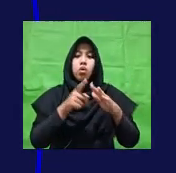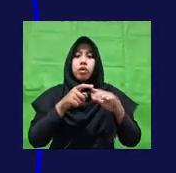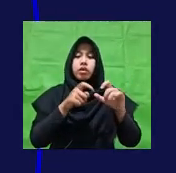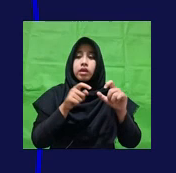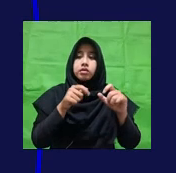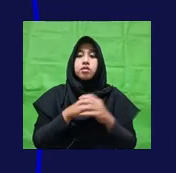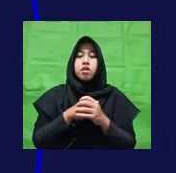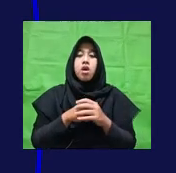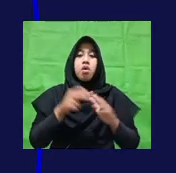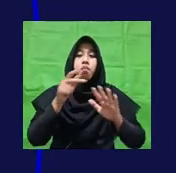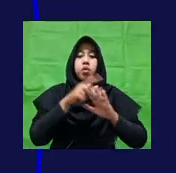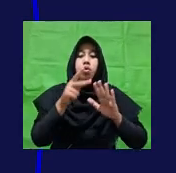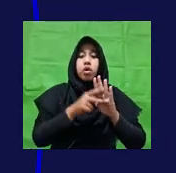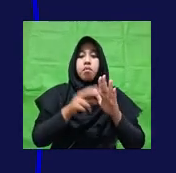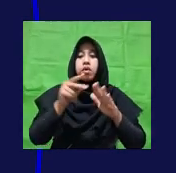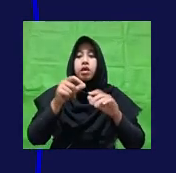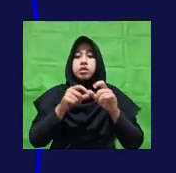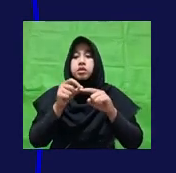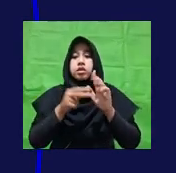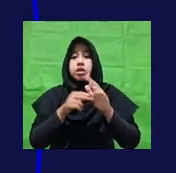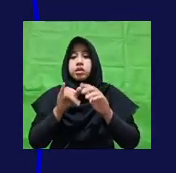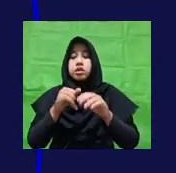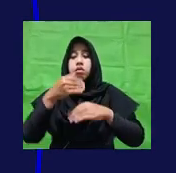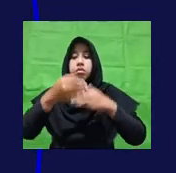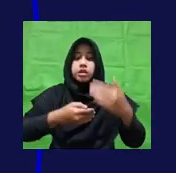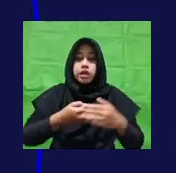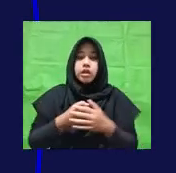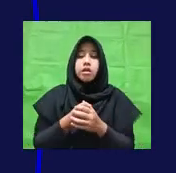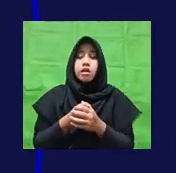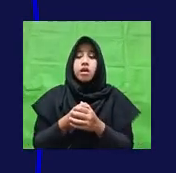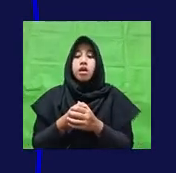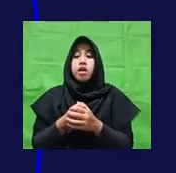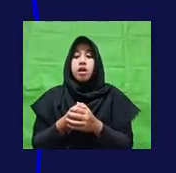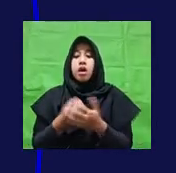dalam kerangka ini, ketika dia berada di lokasi, sebenarnya apa sih yang harus dilakukan oleh seniman?